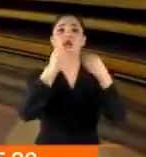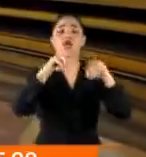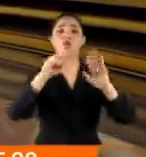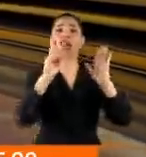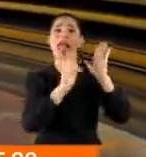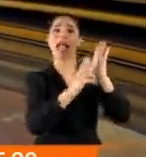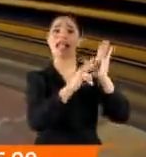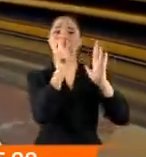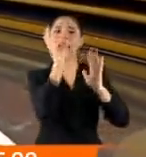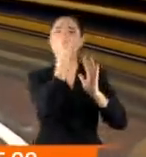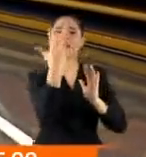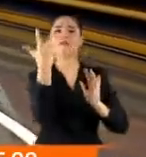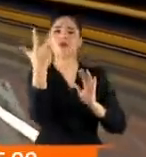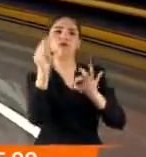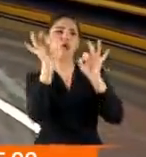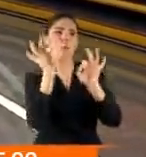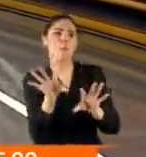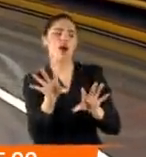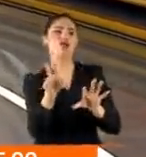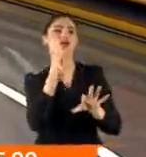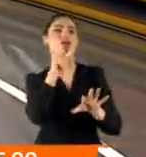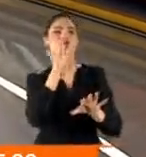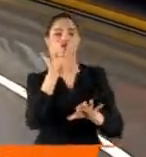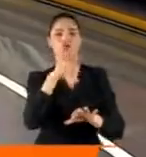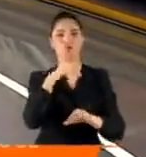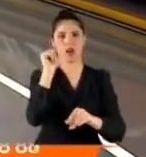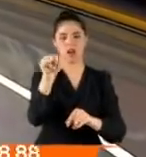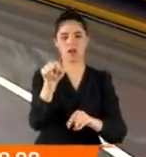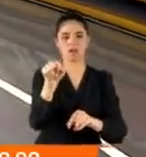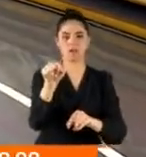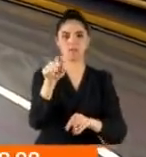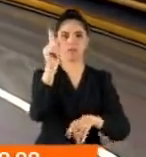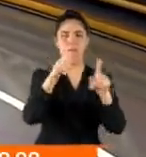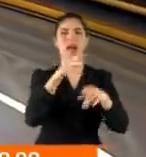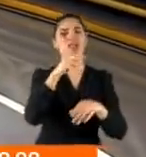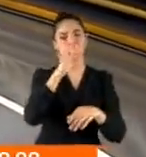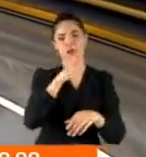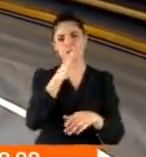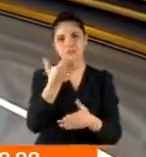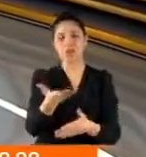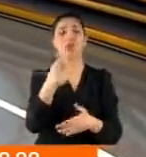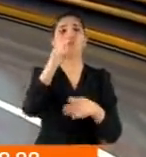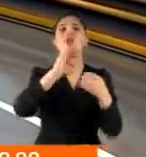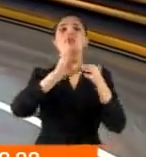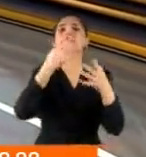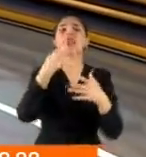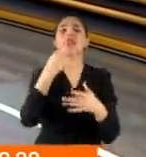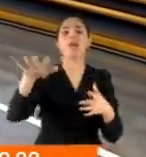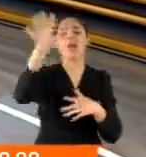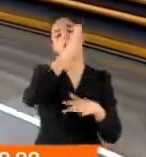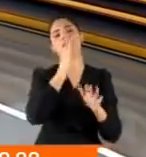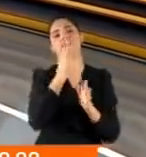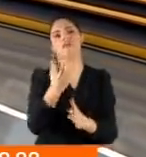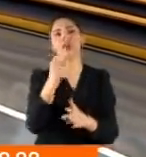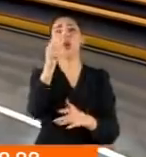Yumurtaların üzerinde 0'dan 3'e kadar devam eden bazı numaralar var biliyorsunuz. Ve ne anlama geldiklerini artık hepimiz biliyoruz.